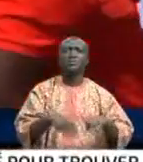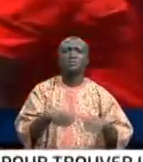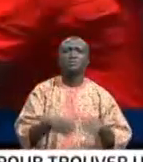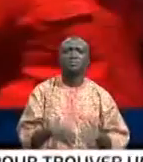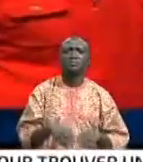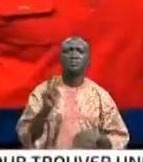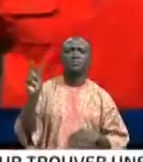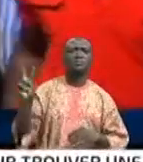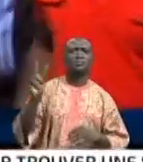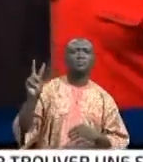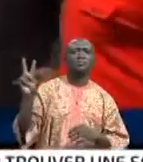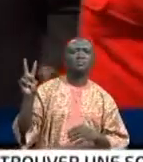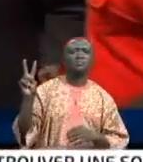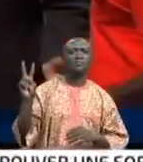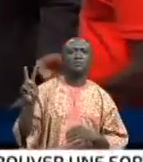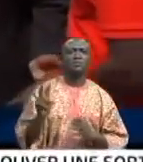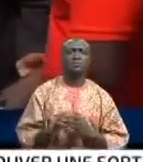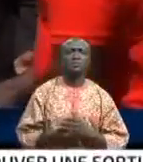du vendredi